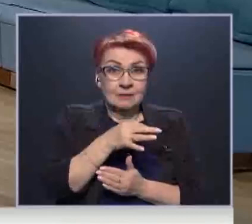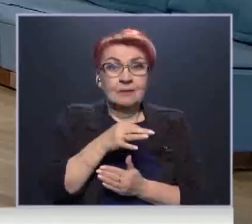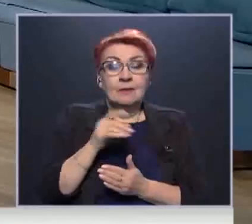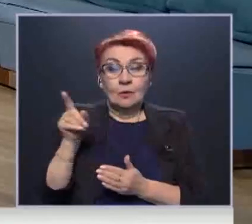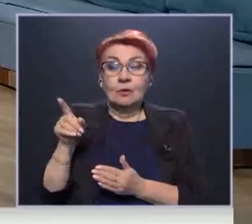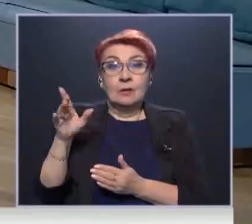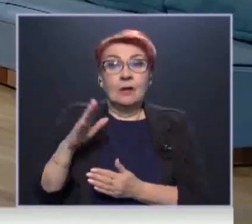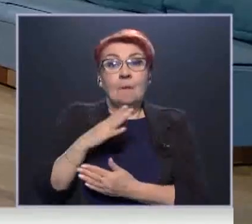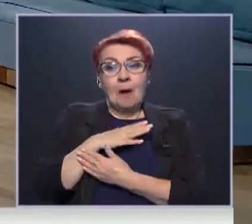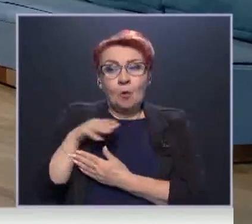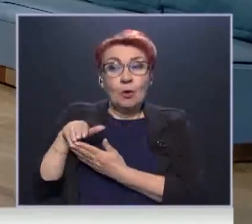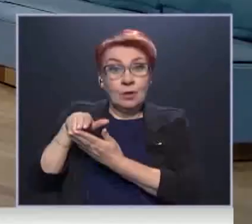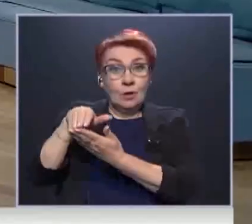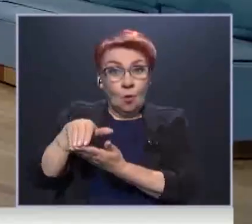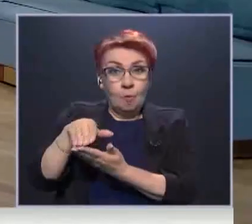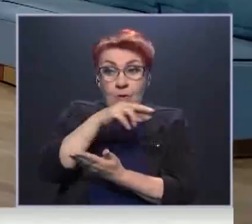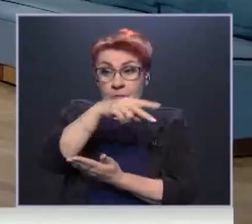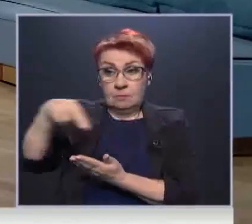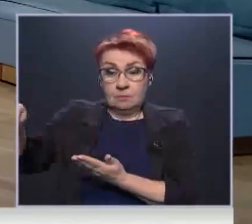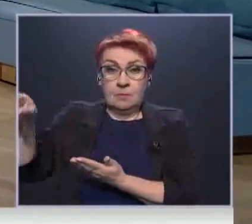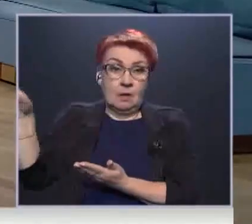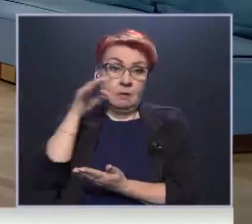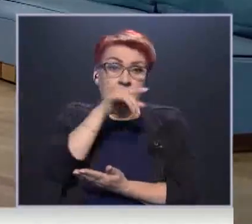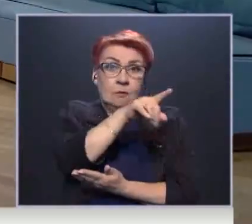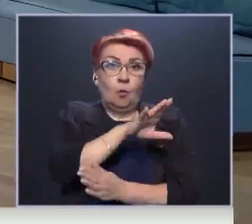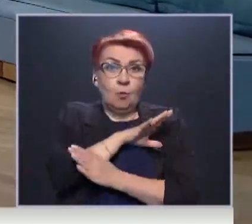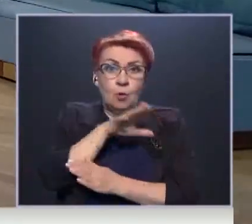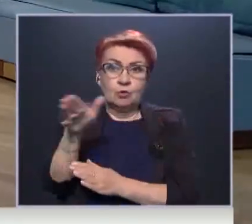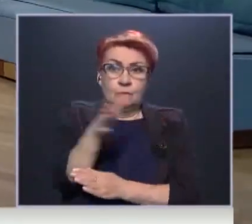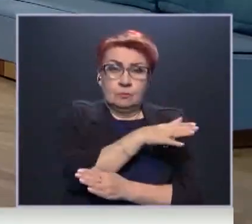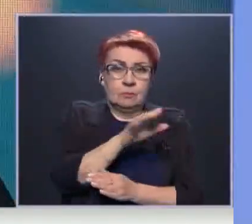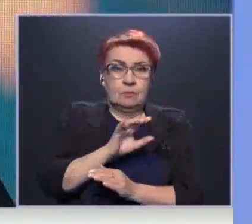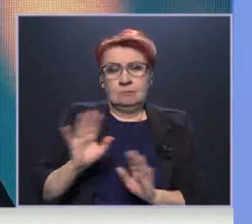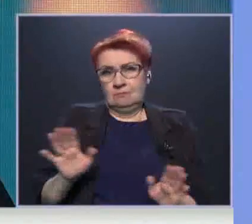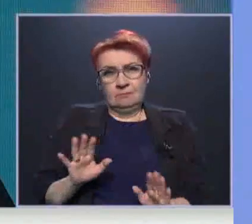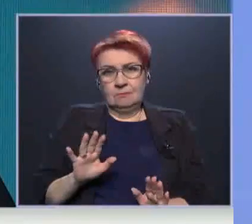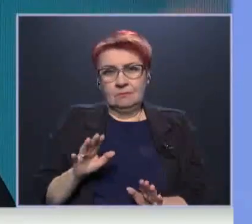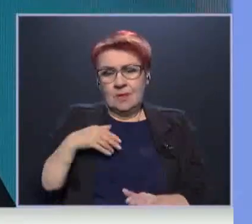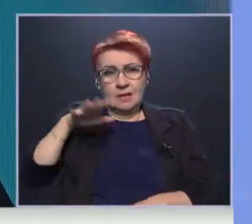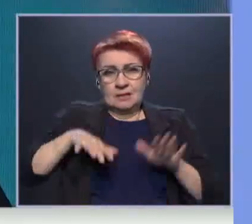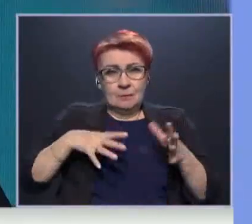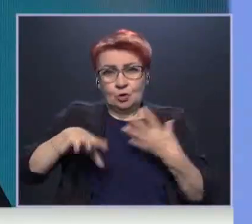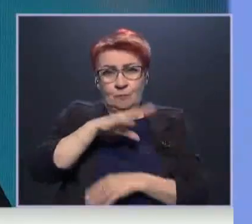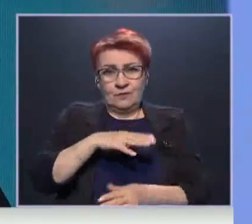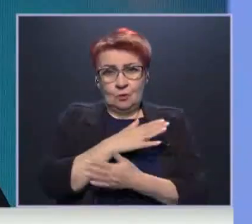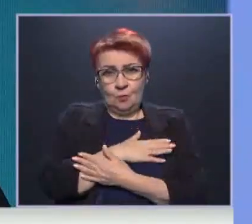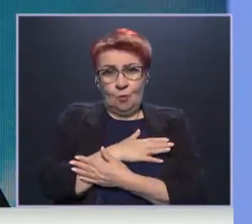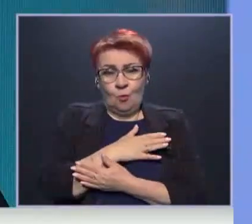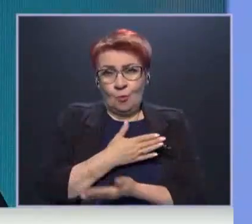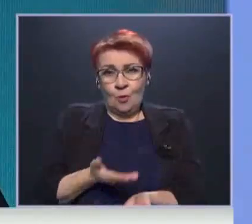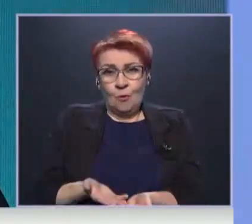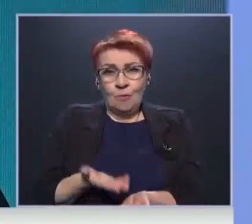дорогу покойника, умрешь, ну, вообще-то я в этом нисколько не сомневаюсь, что мы все умрем, даже если мы не войдем